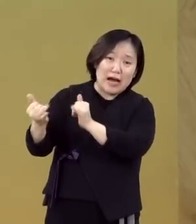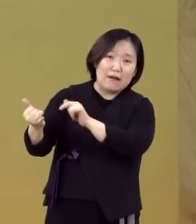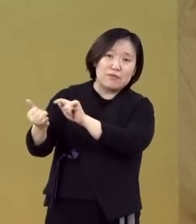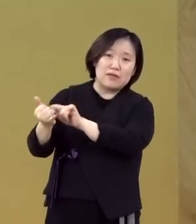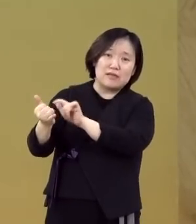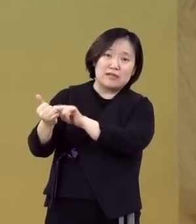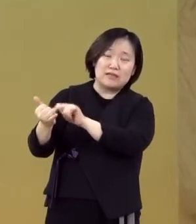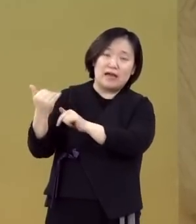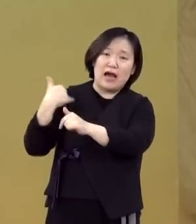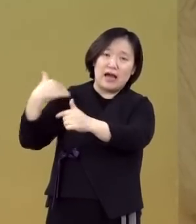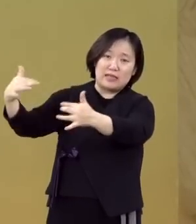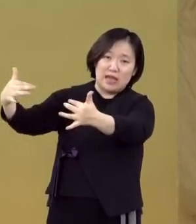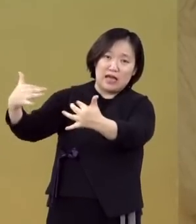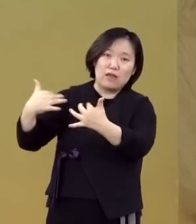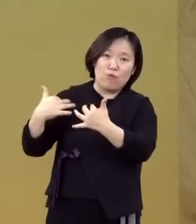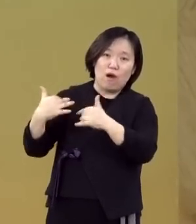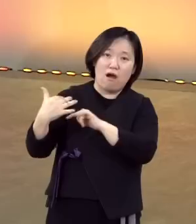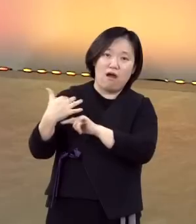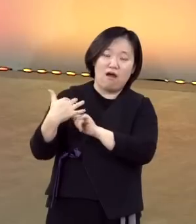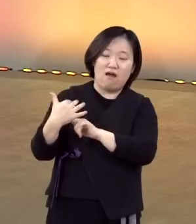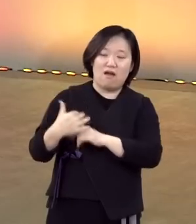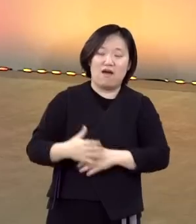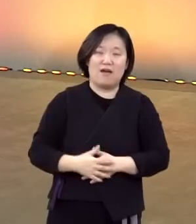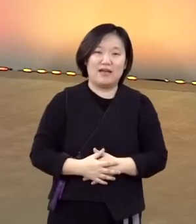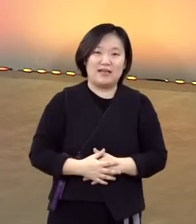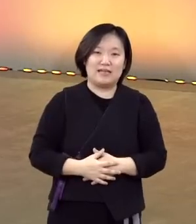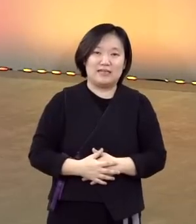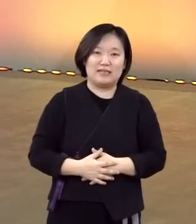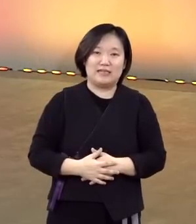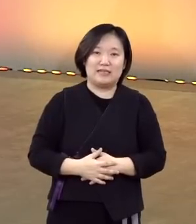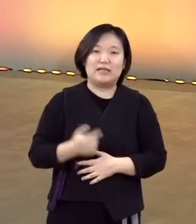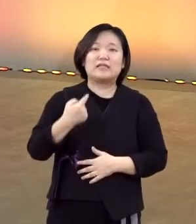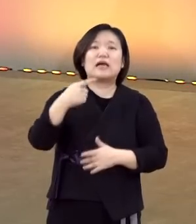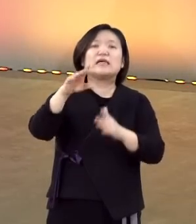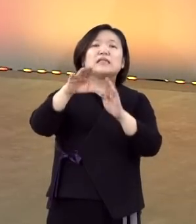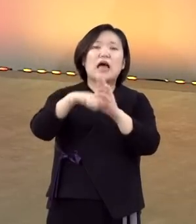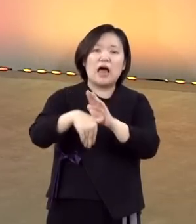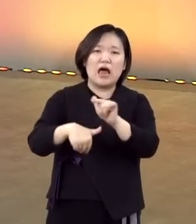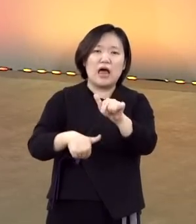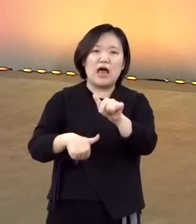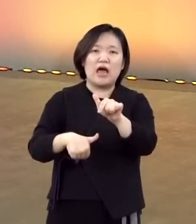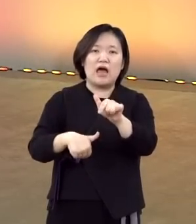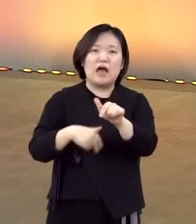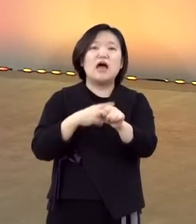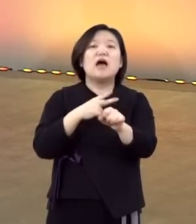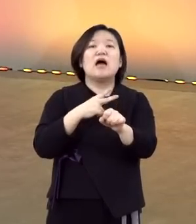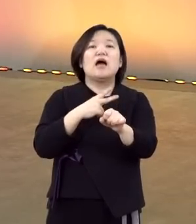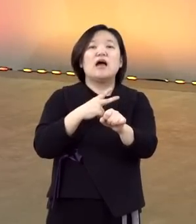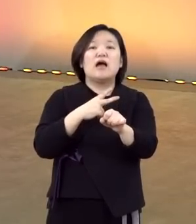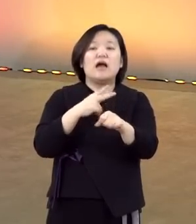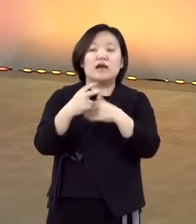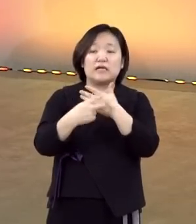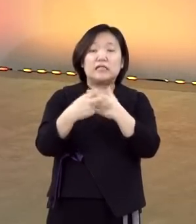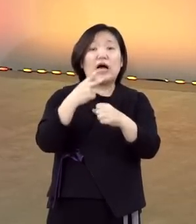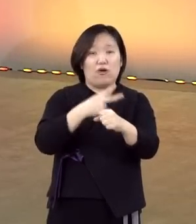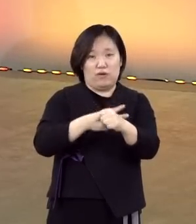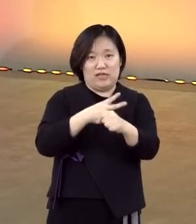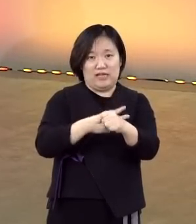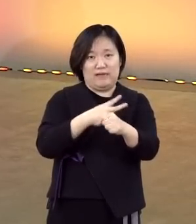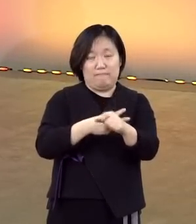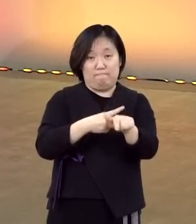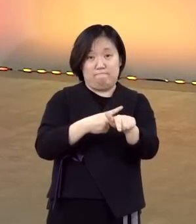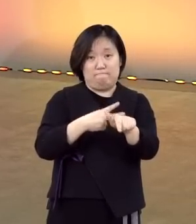과신도들이 방문했을때담당의사가 그들